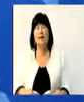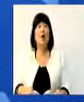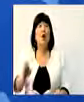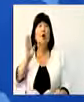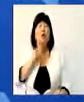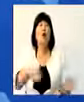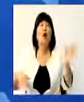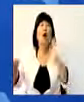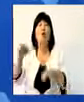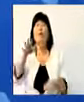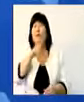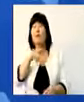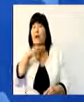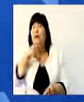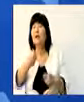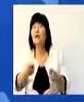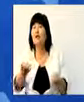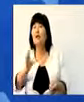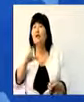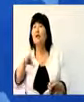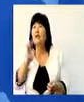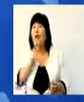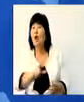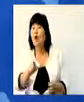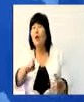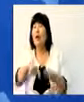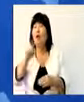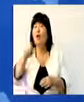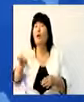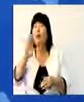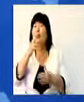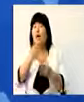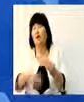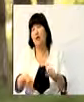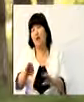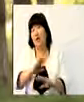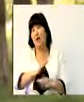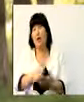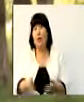Суға шомылу маусымында сақ болған жөн. Сырдария өзенінде қала тұрғыны суға батып қаза болды.